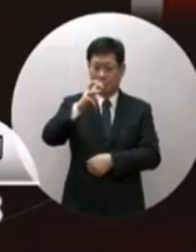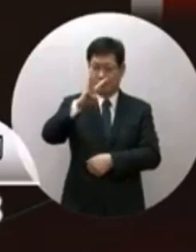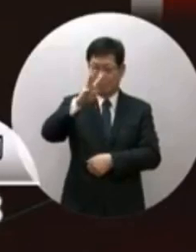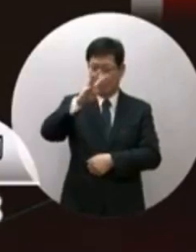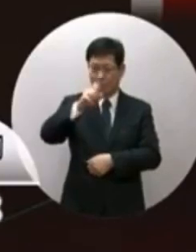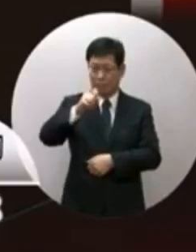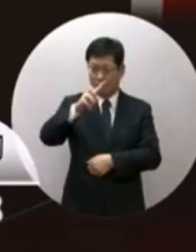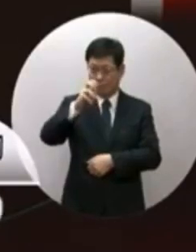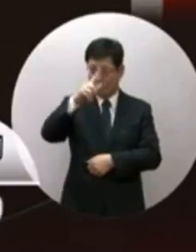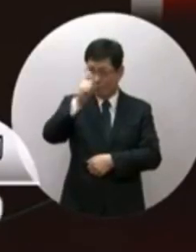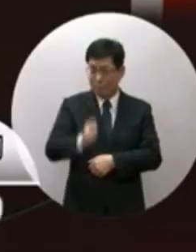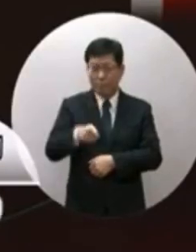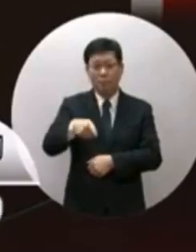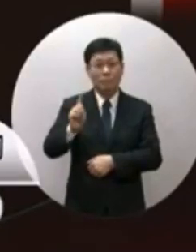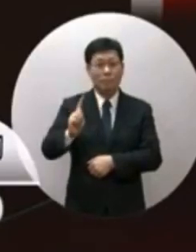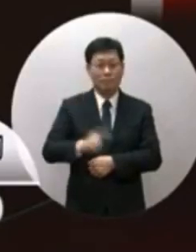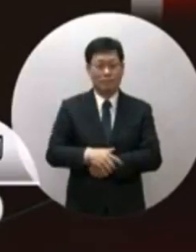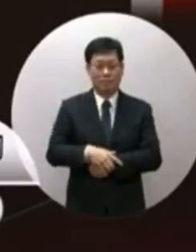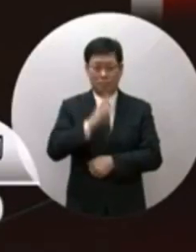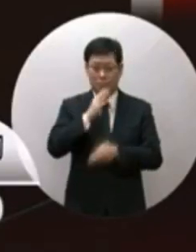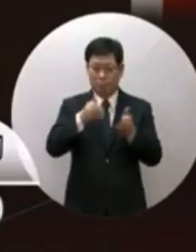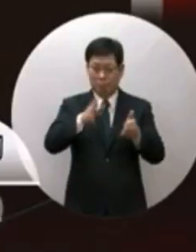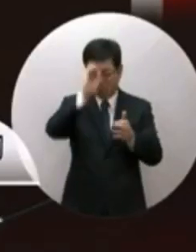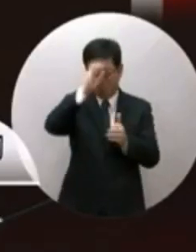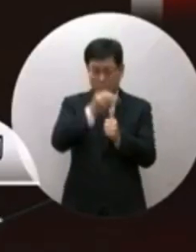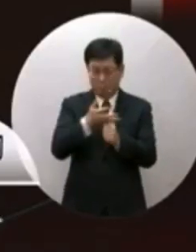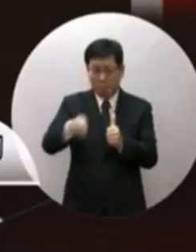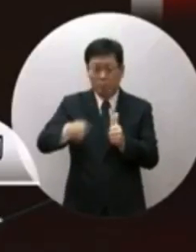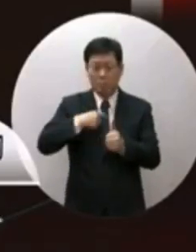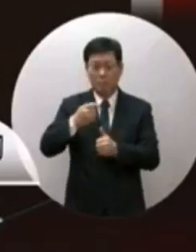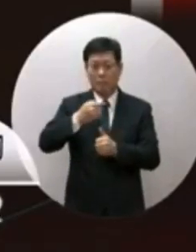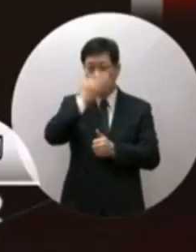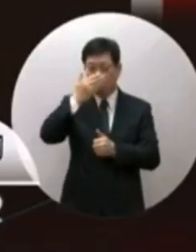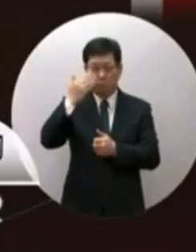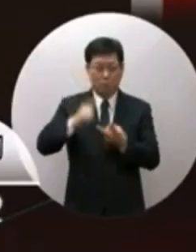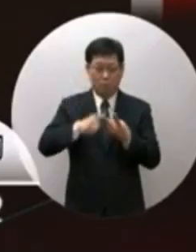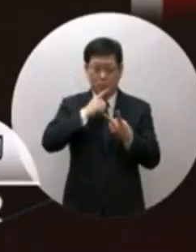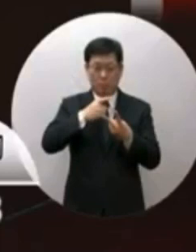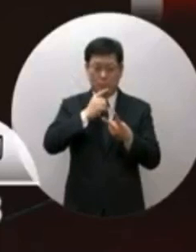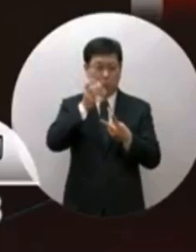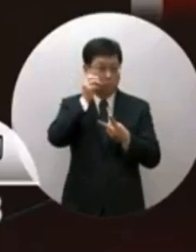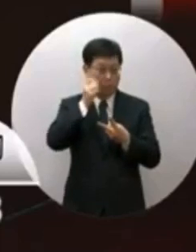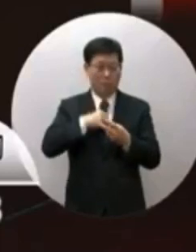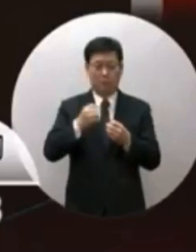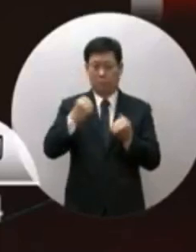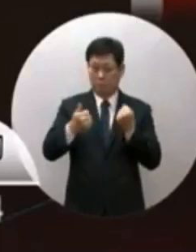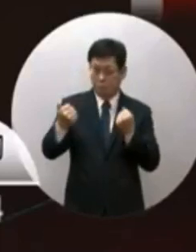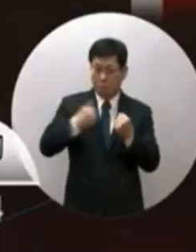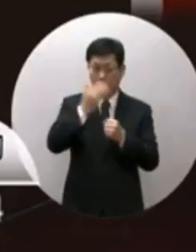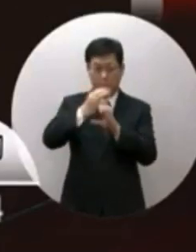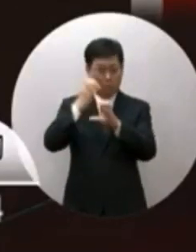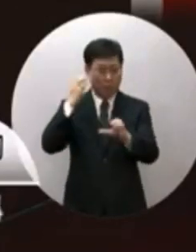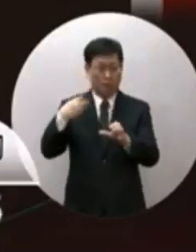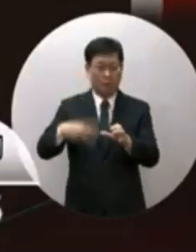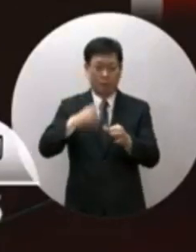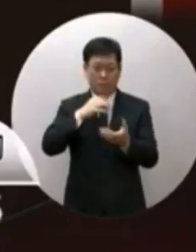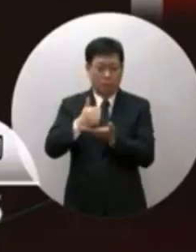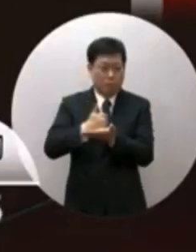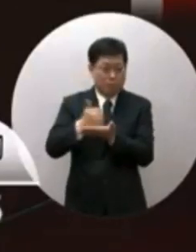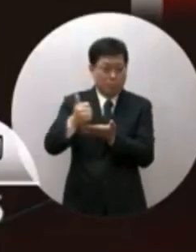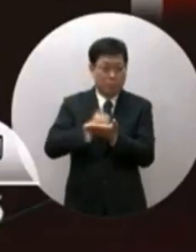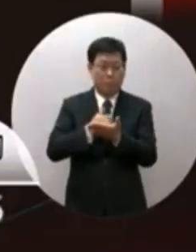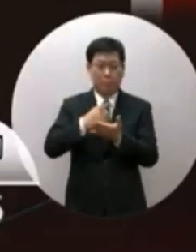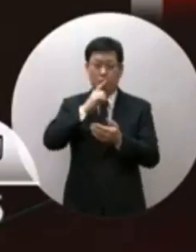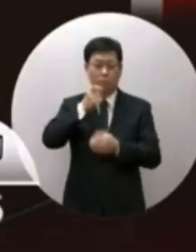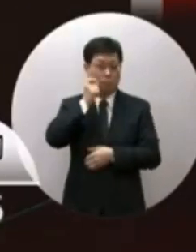130亿元，主要是办理受疫情影响的旅行业、观光旅游业、计程车、游览车与客运业等